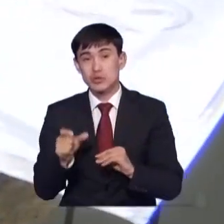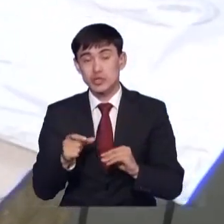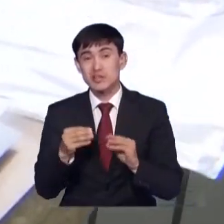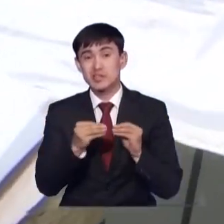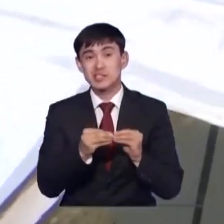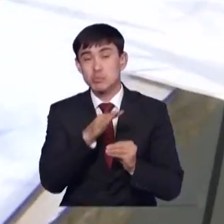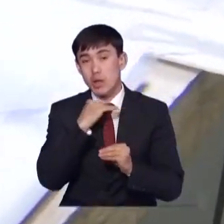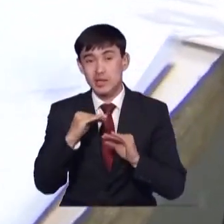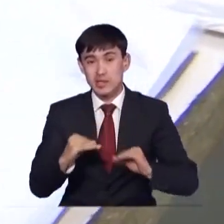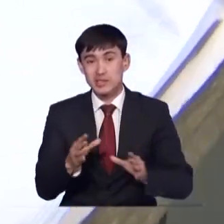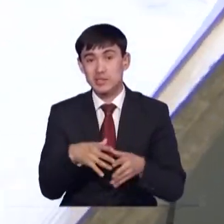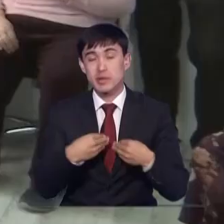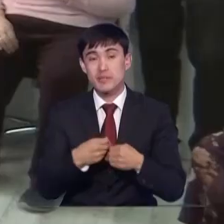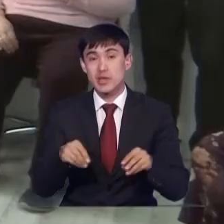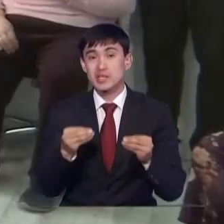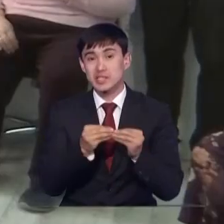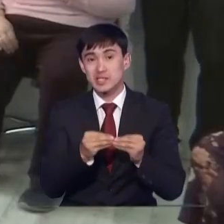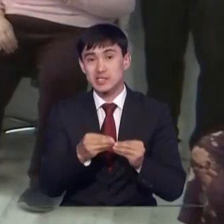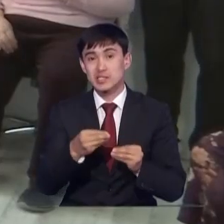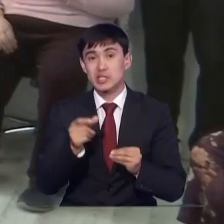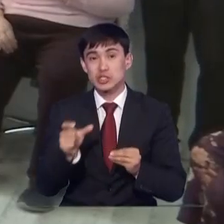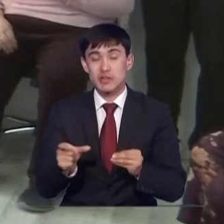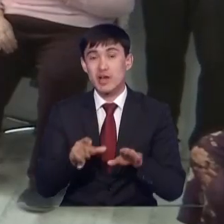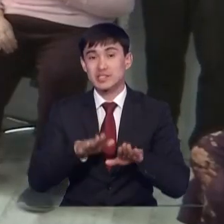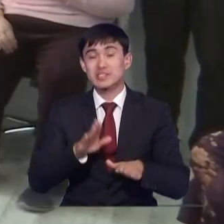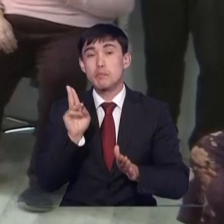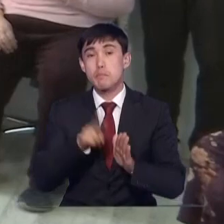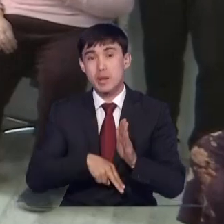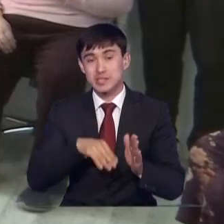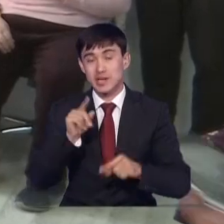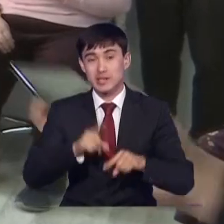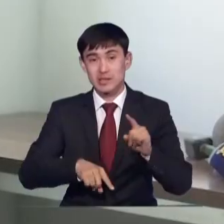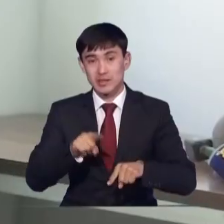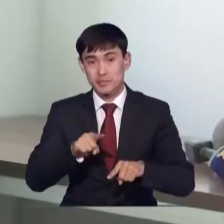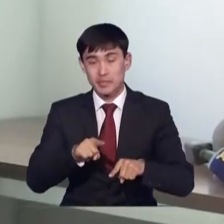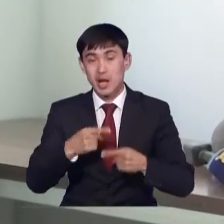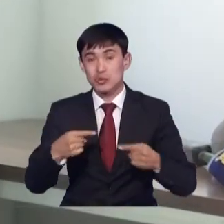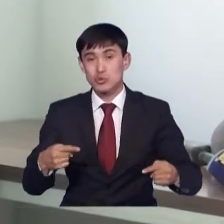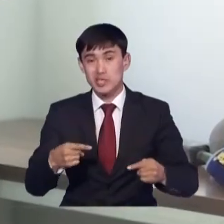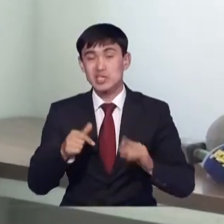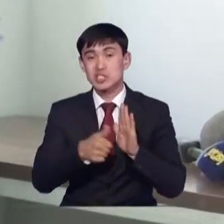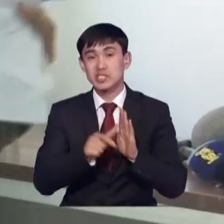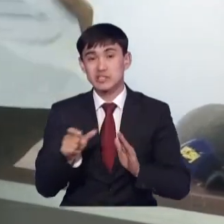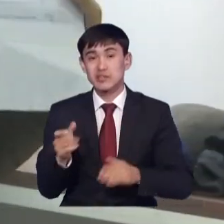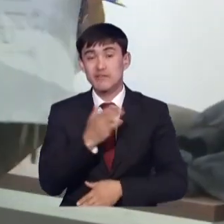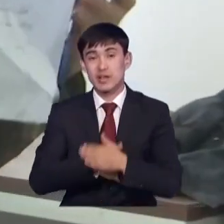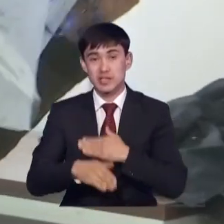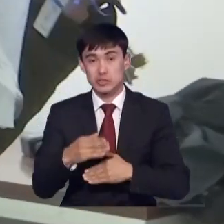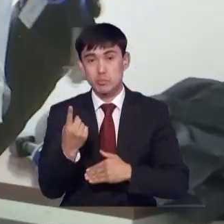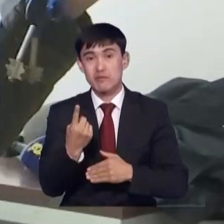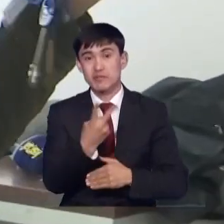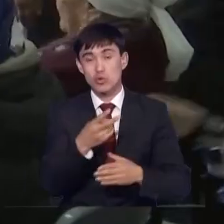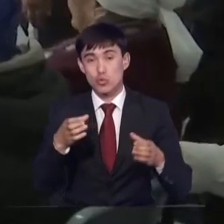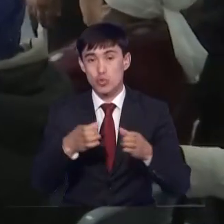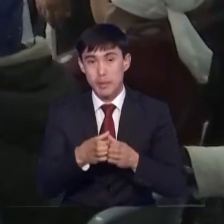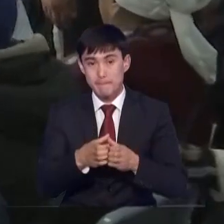многодетных семей и столько же граждан из категории лиц оставшихся без попечения родителей остальные шесть людей с инвалидностью первой и